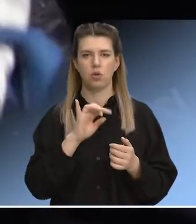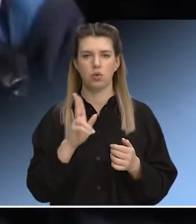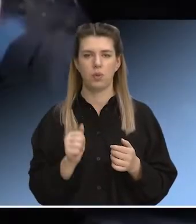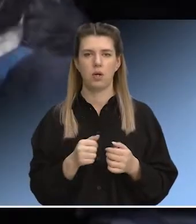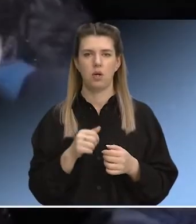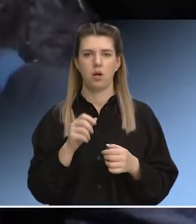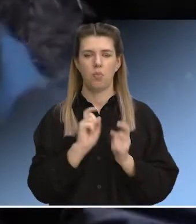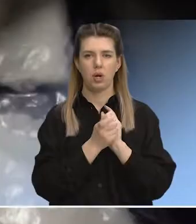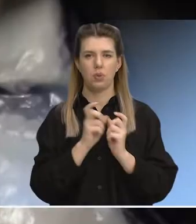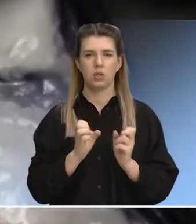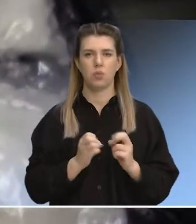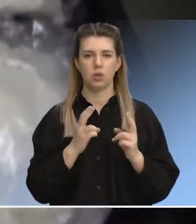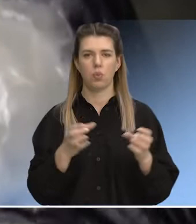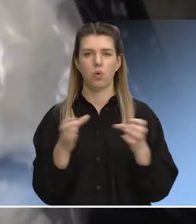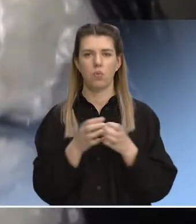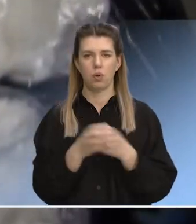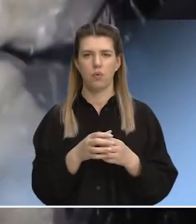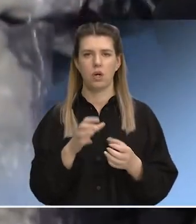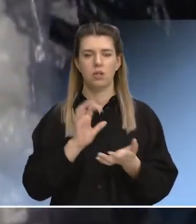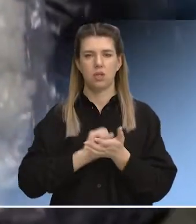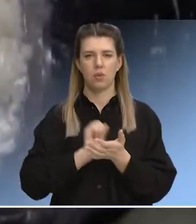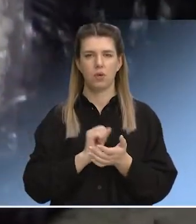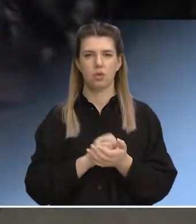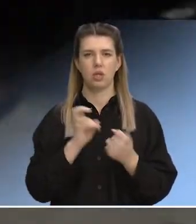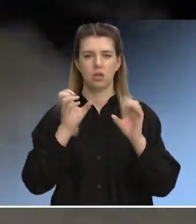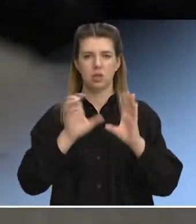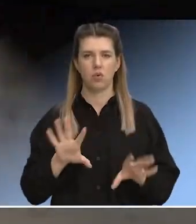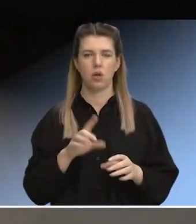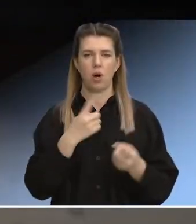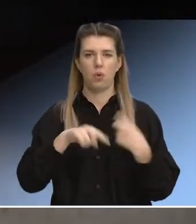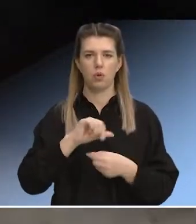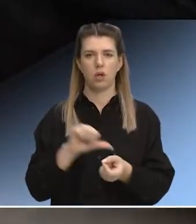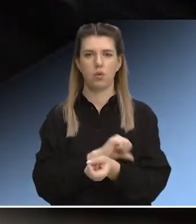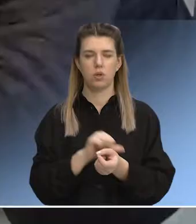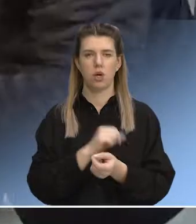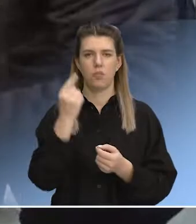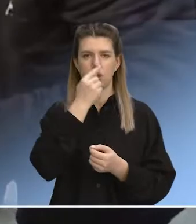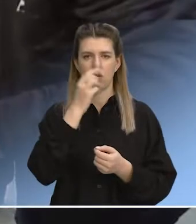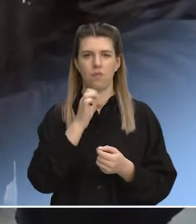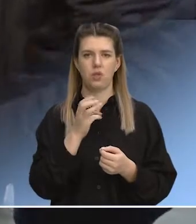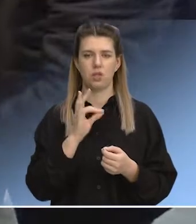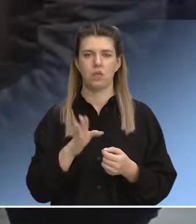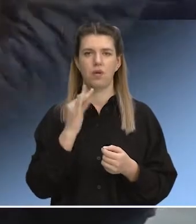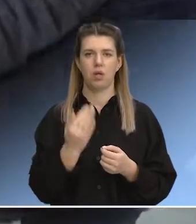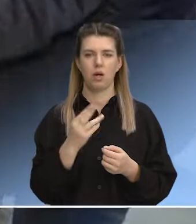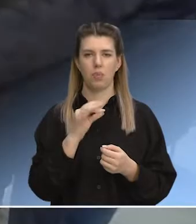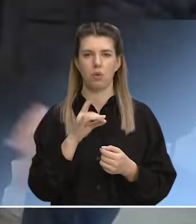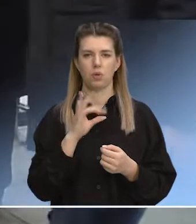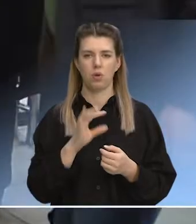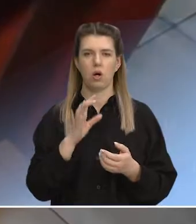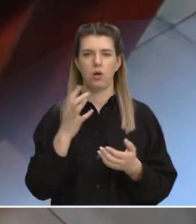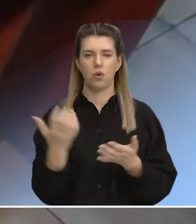службы являются борьба с преступными группировками, занимающимися незаконным оборотом наркотиков, психотропных веществ и их